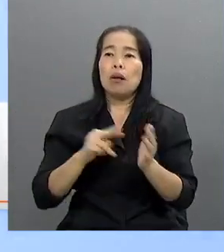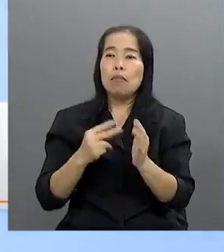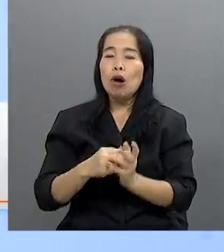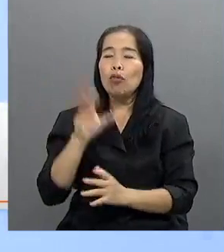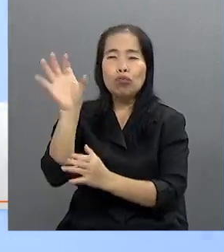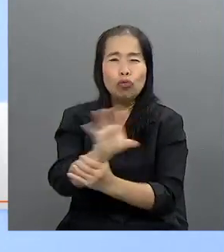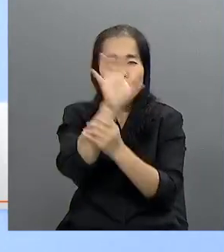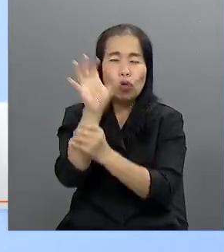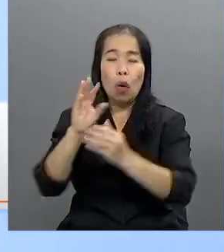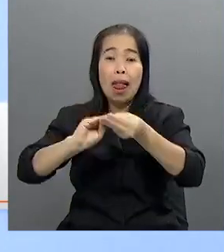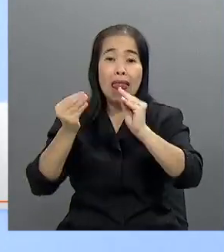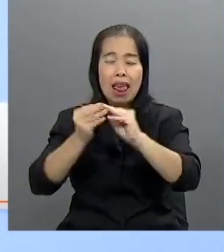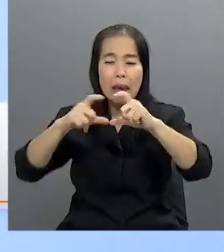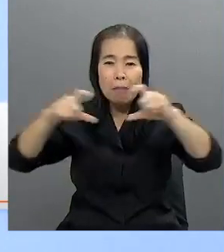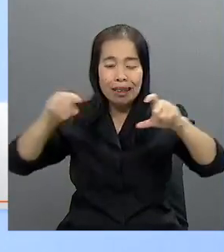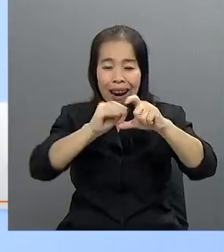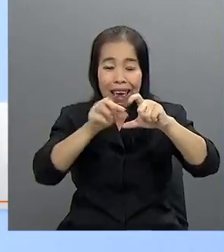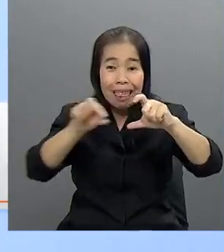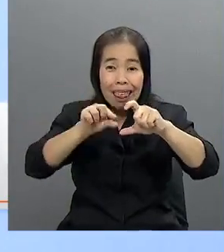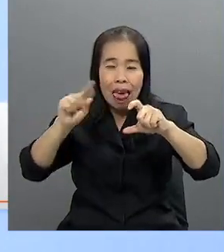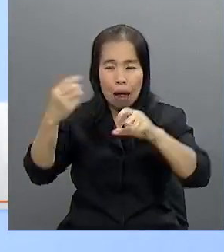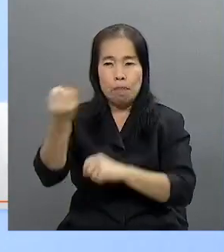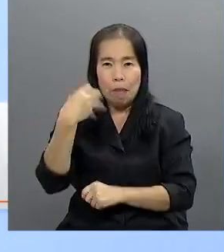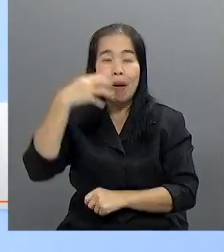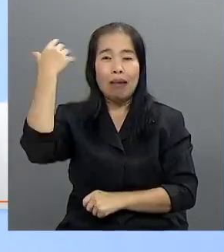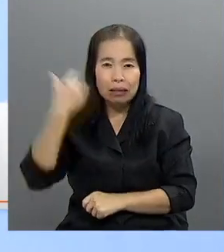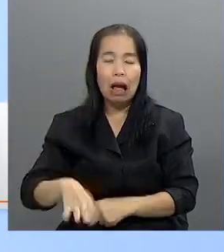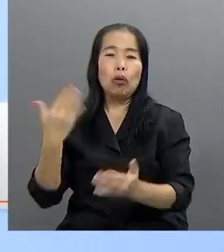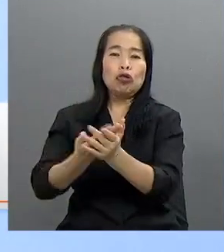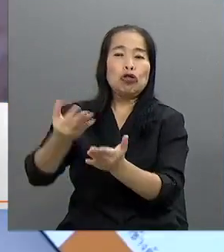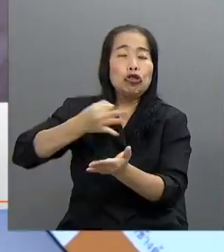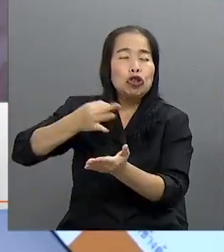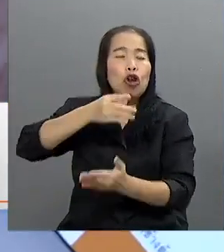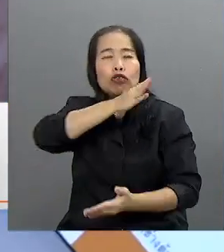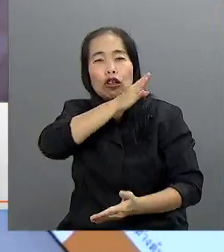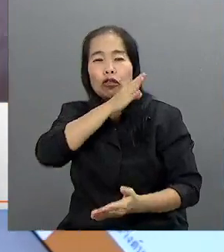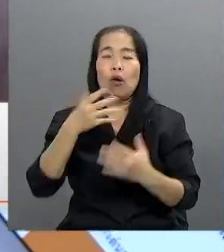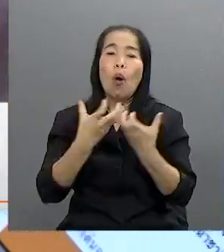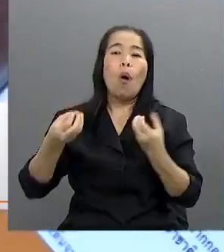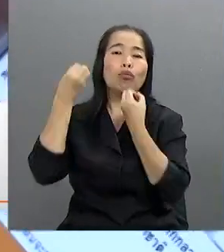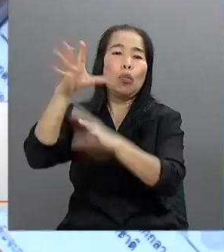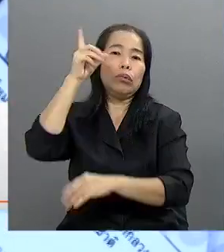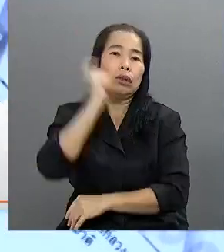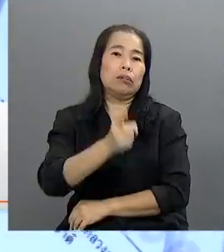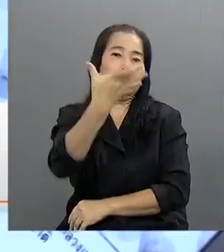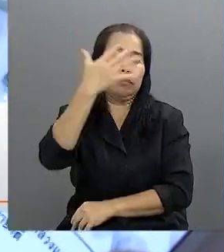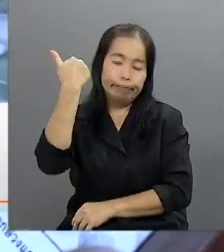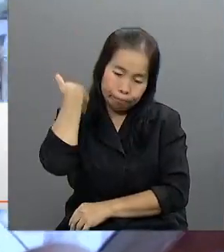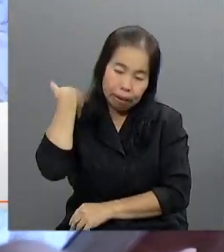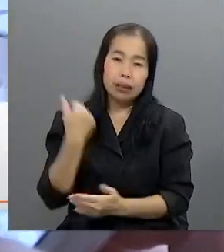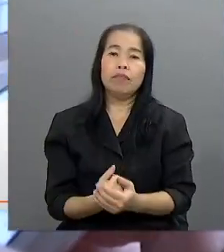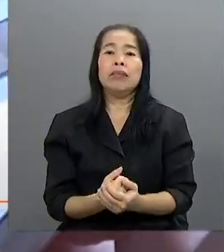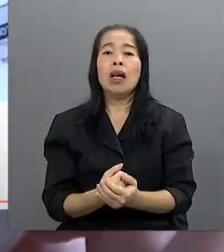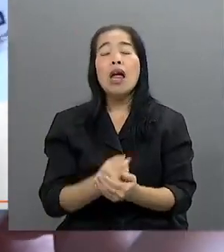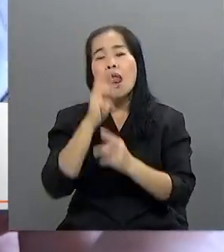เงินนักช็อปจึงควรเช็คก่อนช็อปคุณผู้ชมป้องกันการตกเป็นเหยื่อที่ผ่านมาก็พบว่าเหยื่อนะฮะทั่วโล